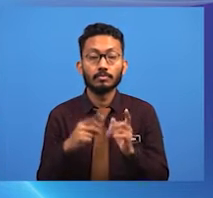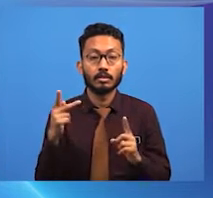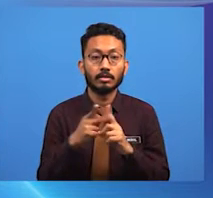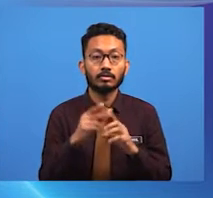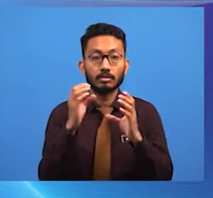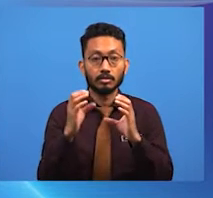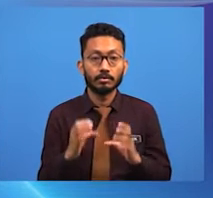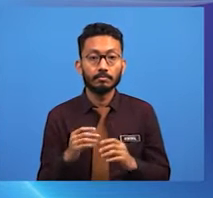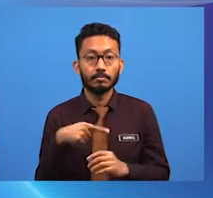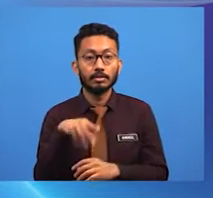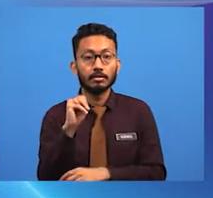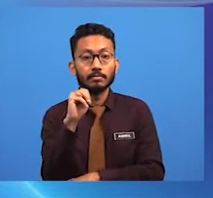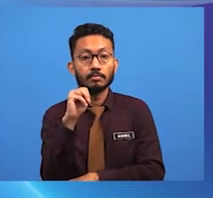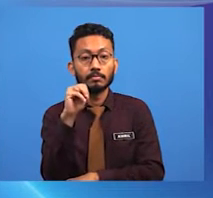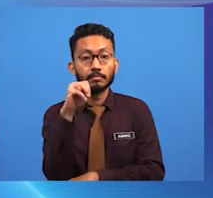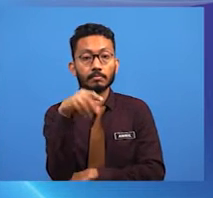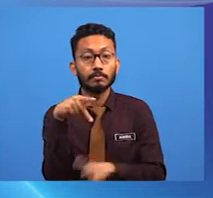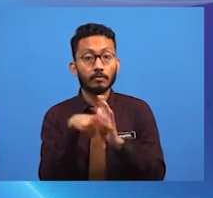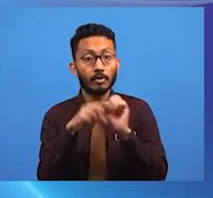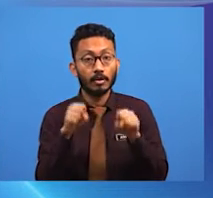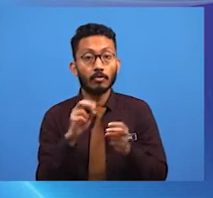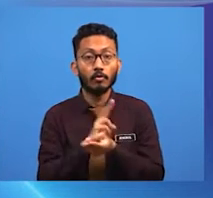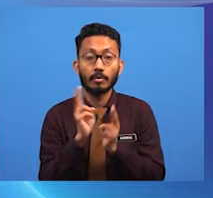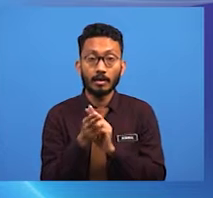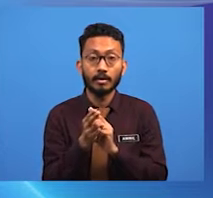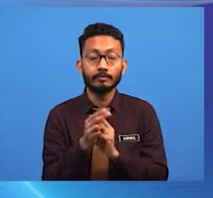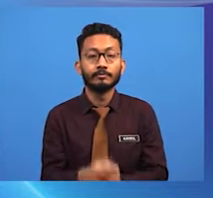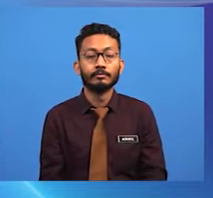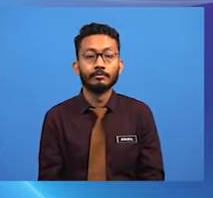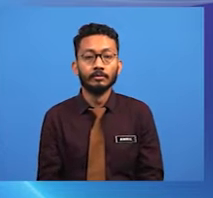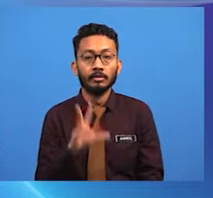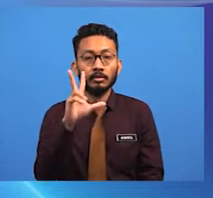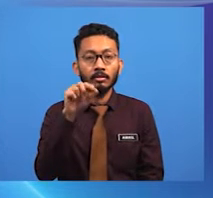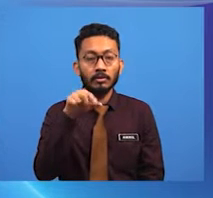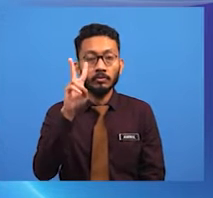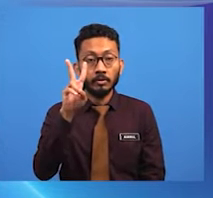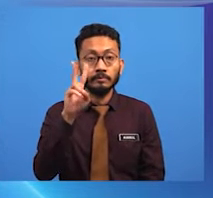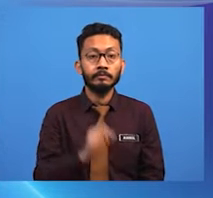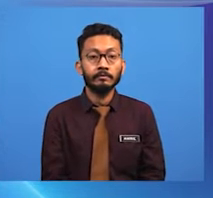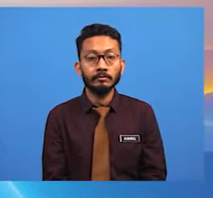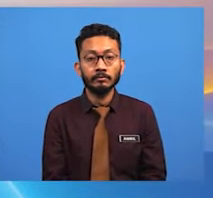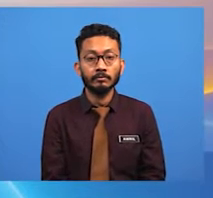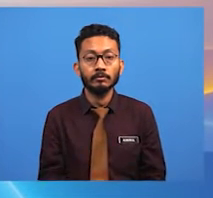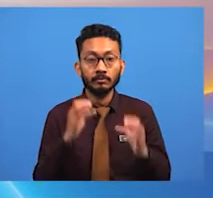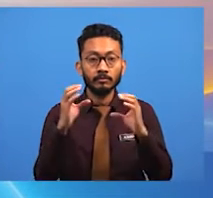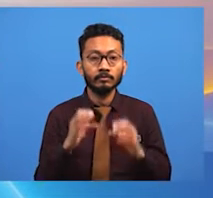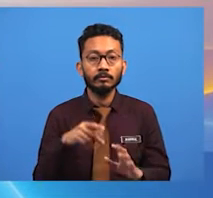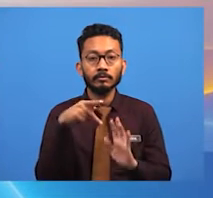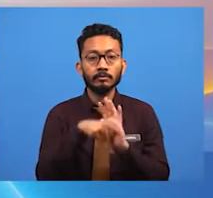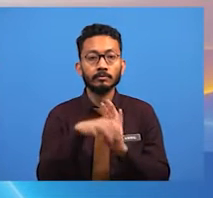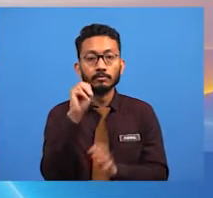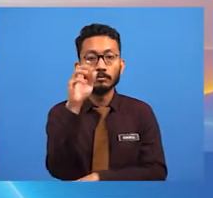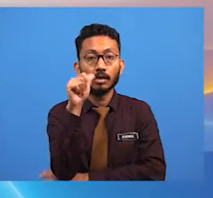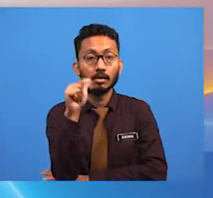ubah. Ciri yang kedua dan ketiga pula adalah ciri pemalar.